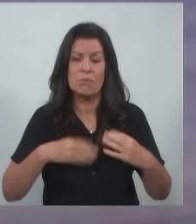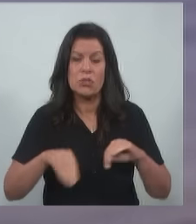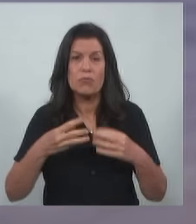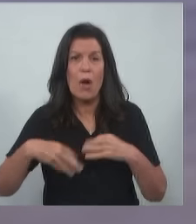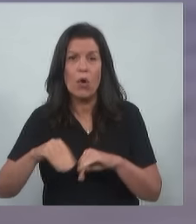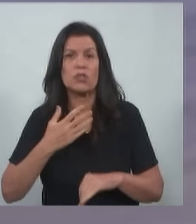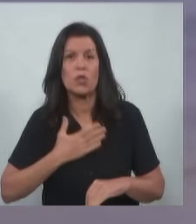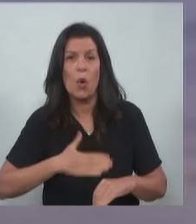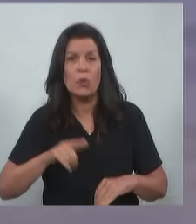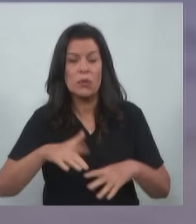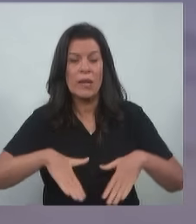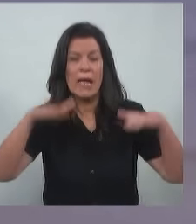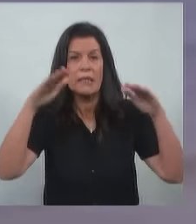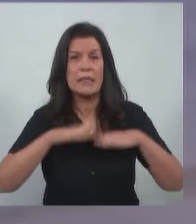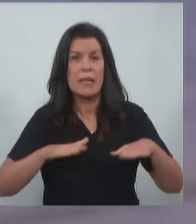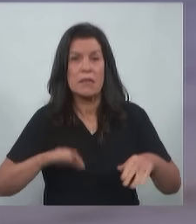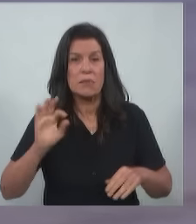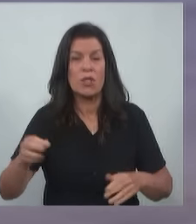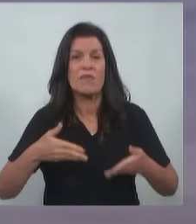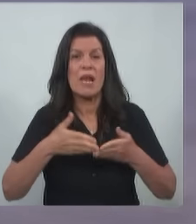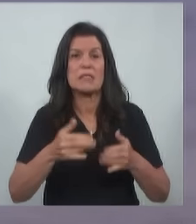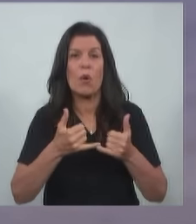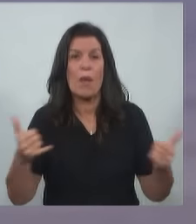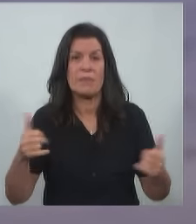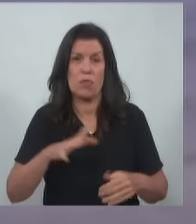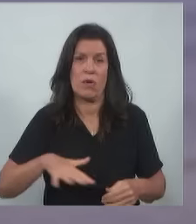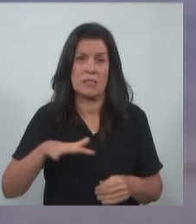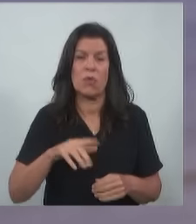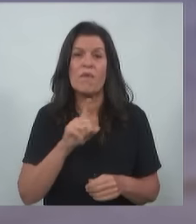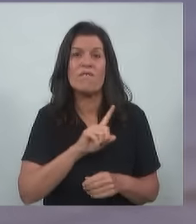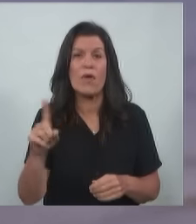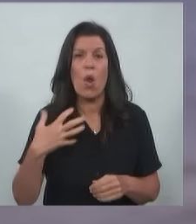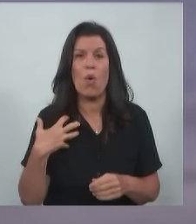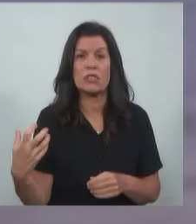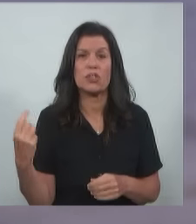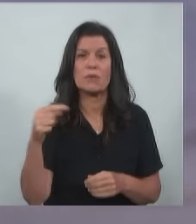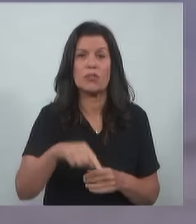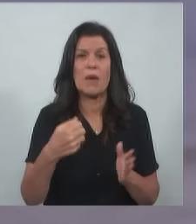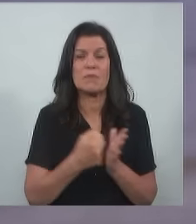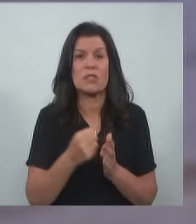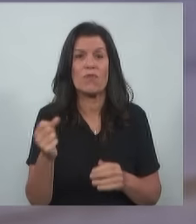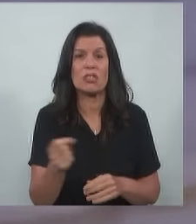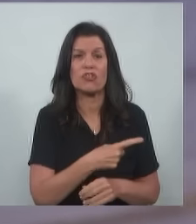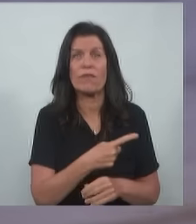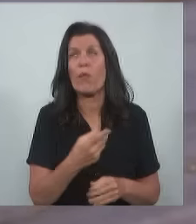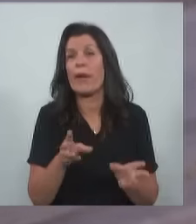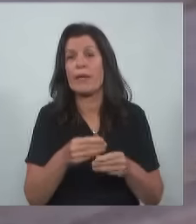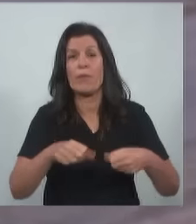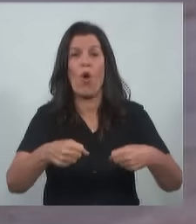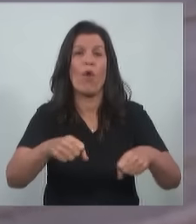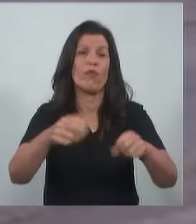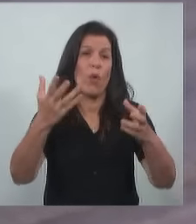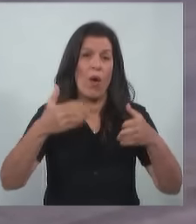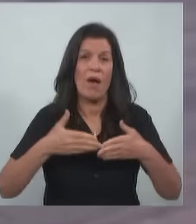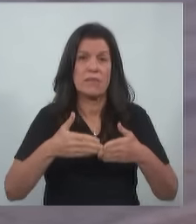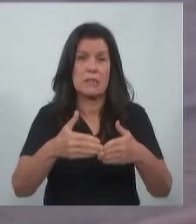כאן ולעזור לפיתוח האזורי, ולא חבורה של עשירים שמגיעה בסופי שבוע עם אופנועי הים וסירות הסקי.